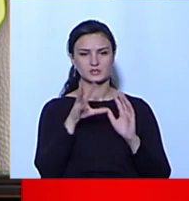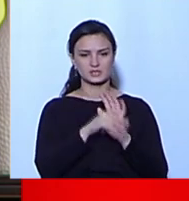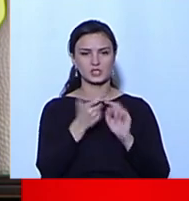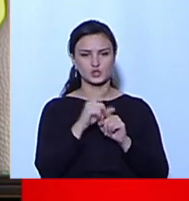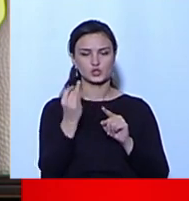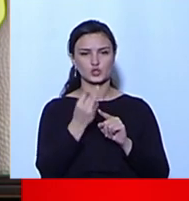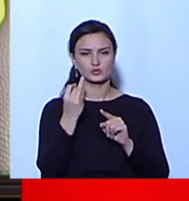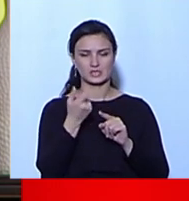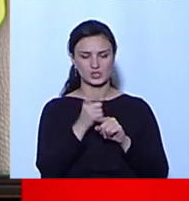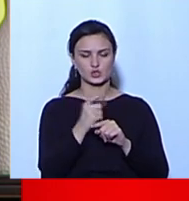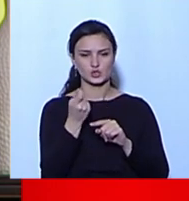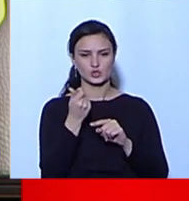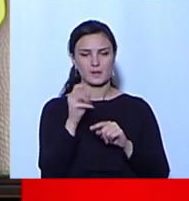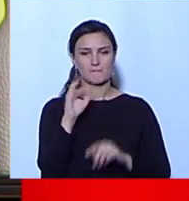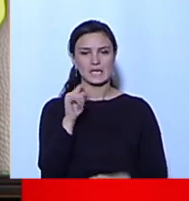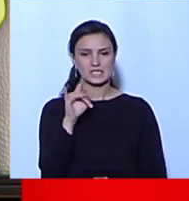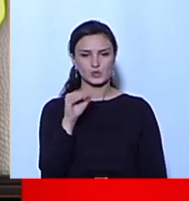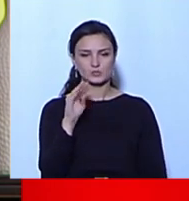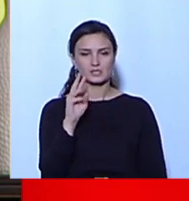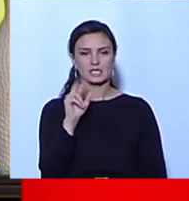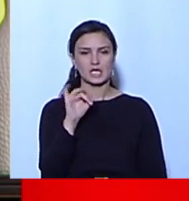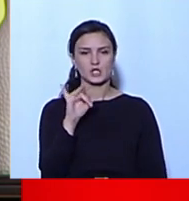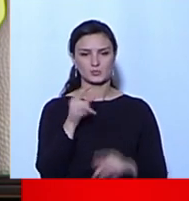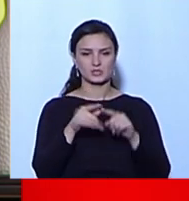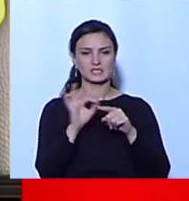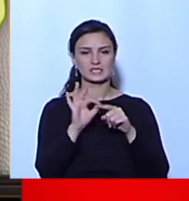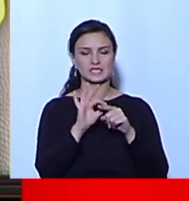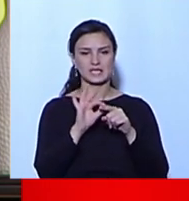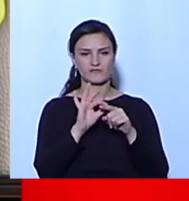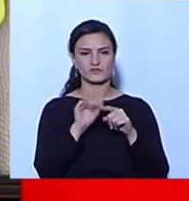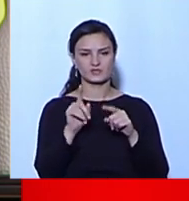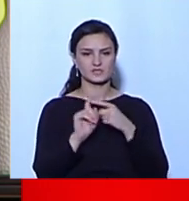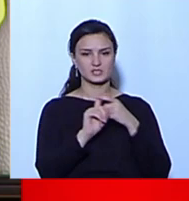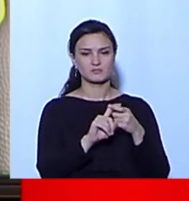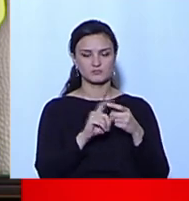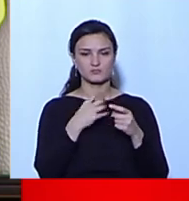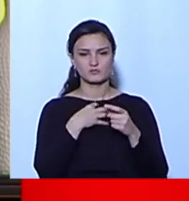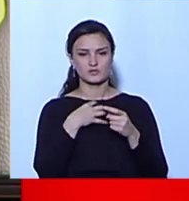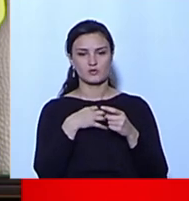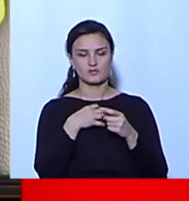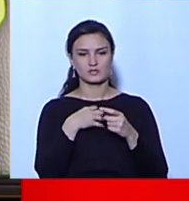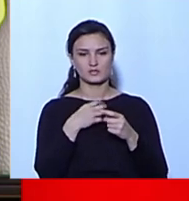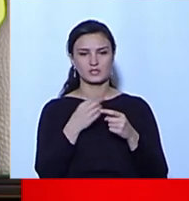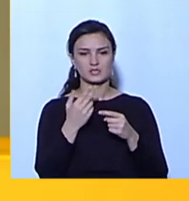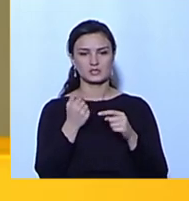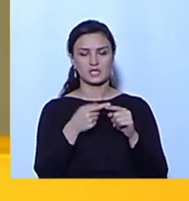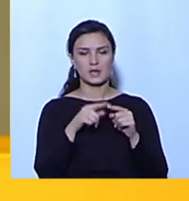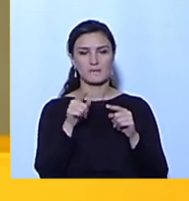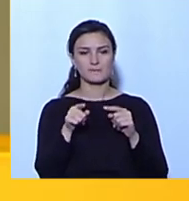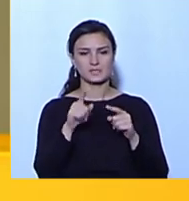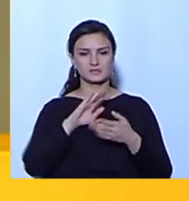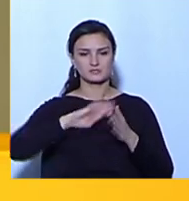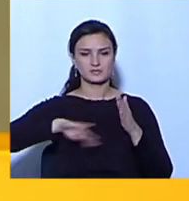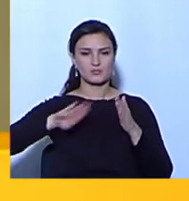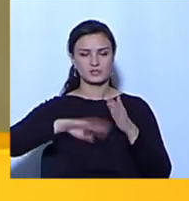ცოტა მაგალითად მაგნიუმი და კალციუმი, ესეც ნერვკუნთოვანი გადაცემისათვის უმნიშვნელოვანესი კომპონენტია, რომელთა